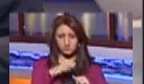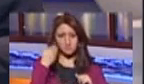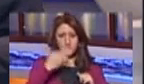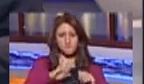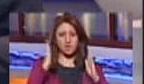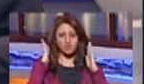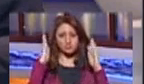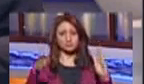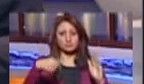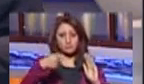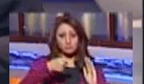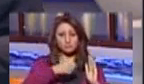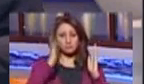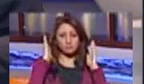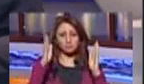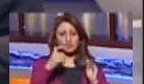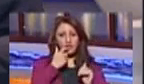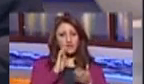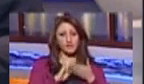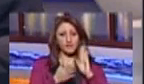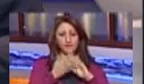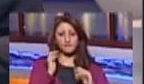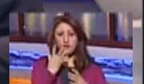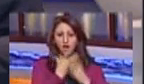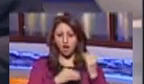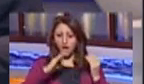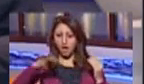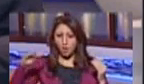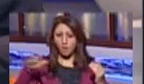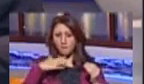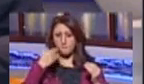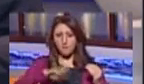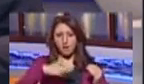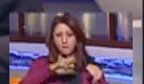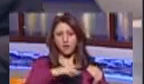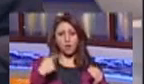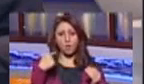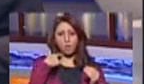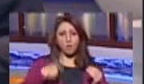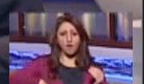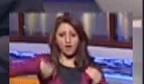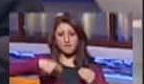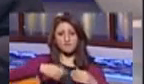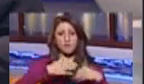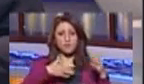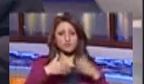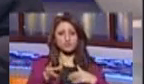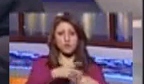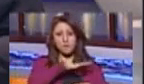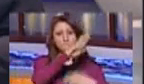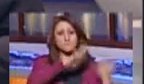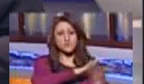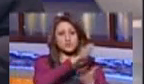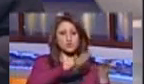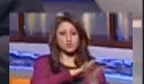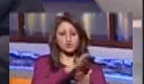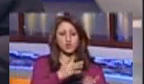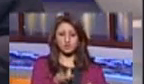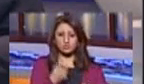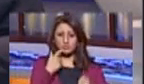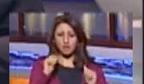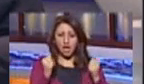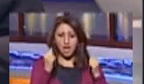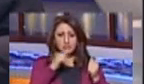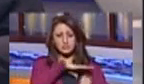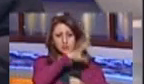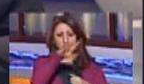جنازات، كفاية أولادنا فلذات أكبدنا يدفع أرواحهم تمن الأنانية والتعصب